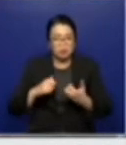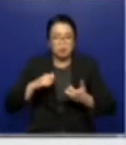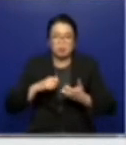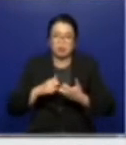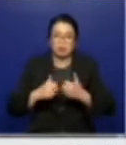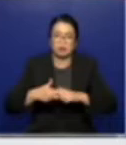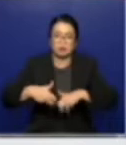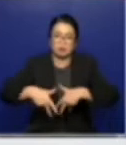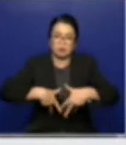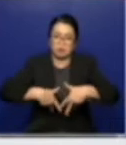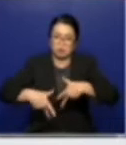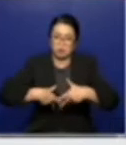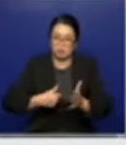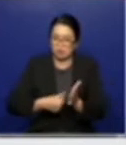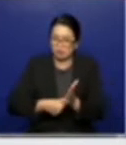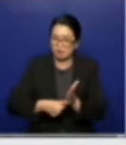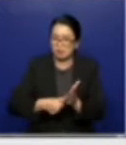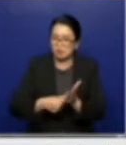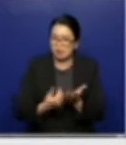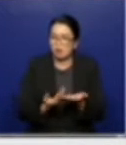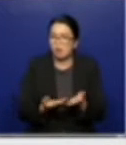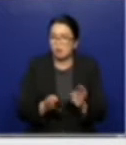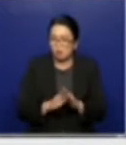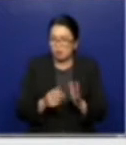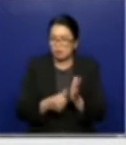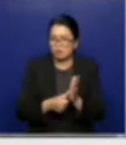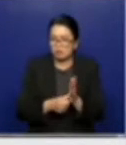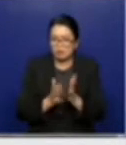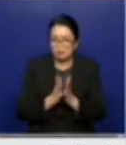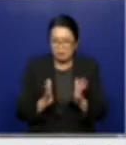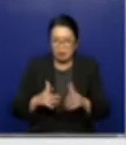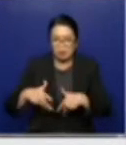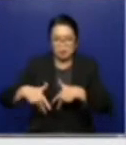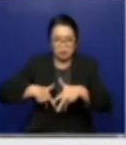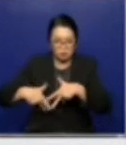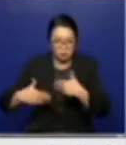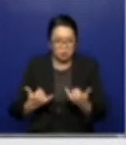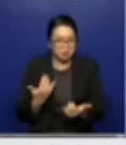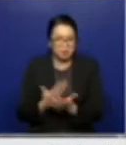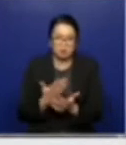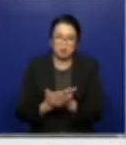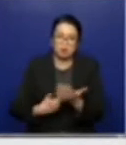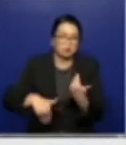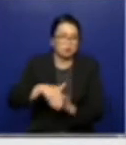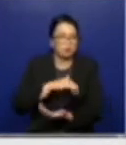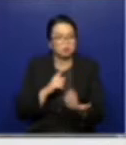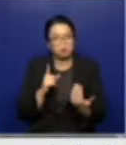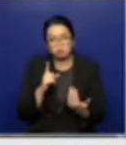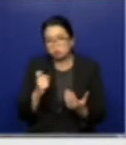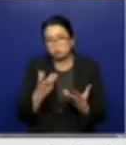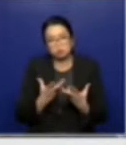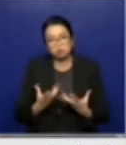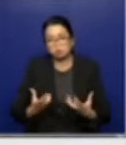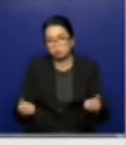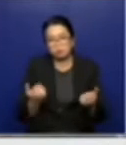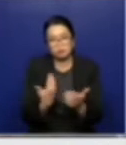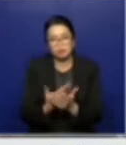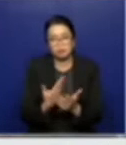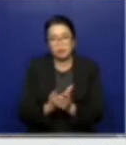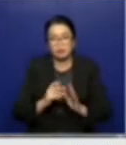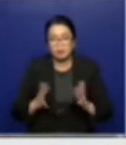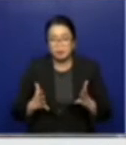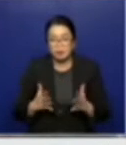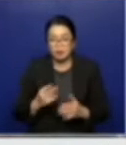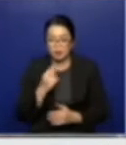เรือนเป็นดัชนีชี้วัดว่าประชาชนกำลังถังแตกทีนี้มาดูสถานะทางการ